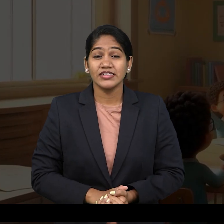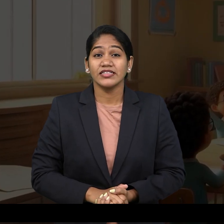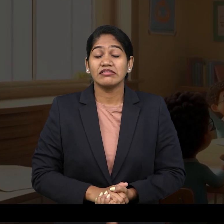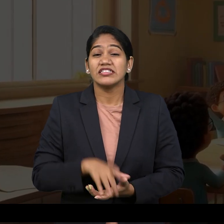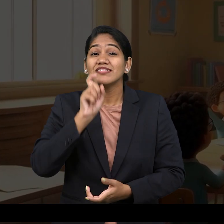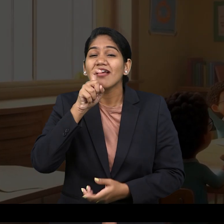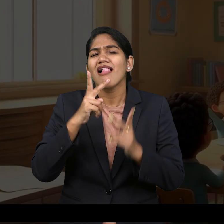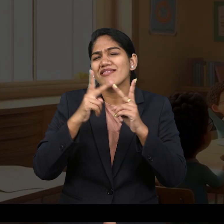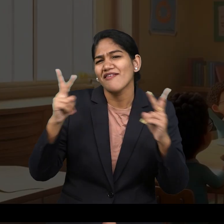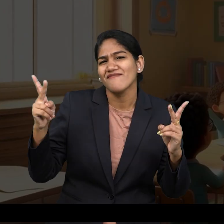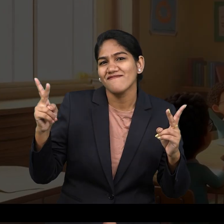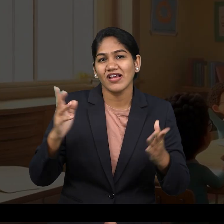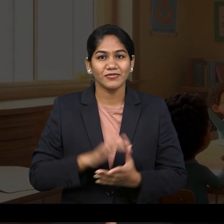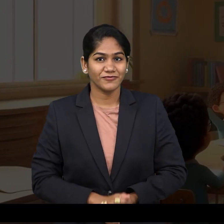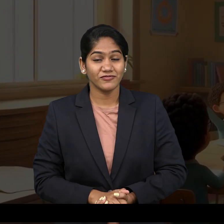మాంసం,